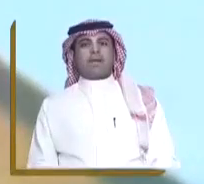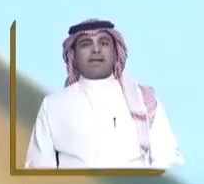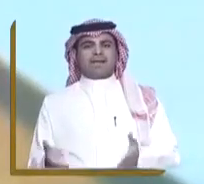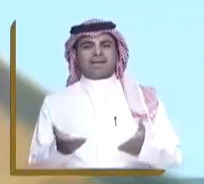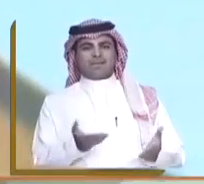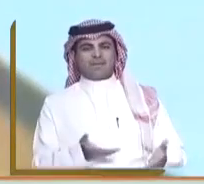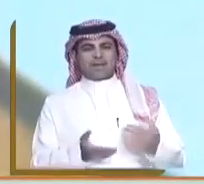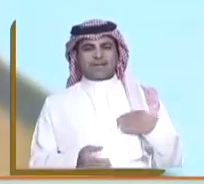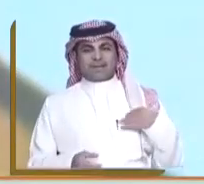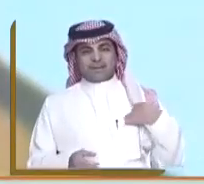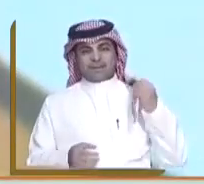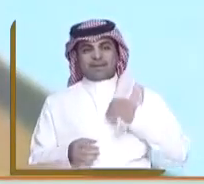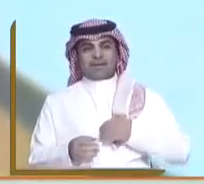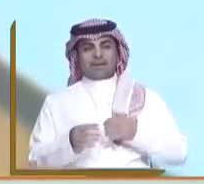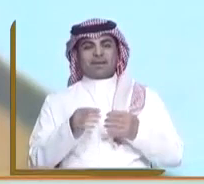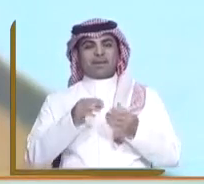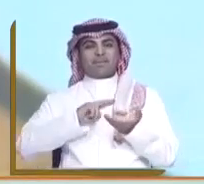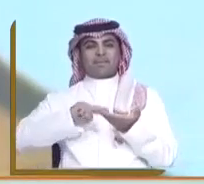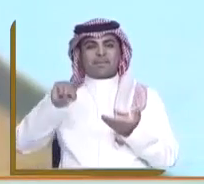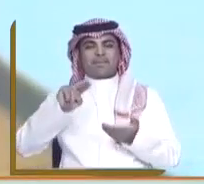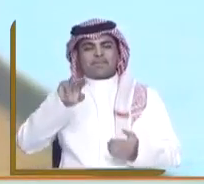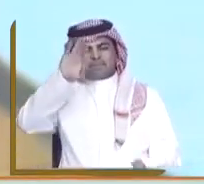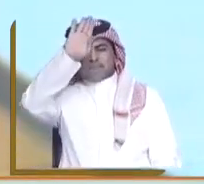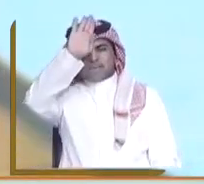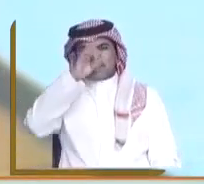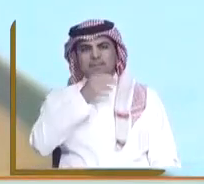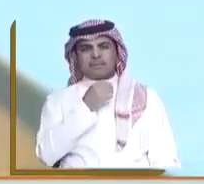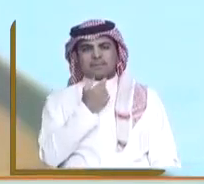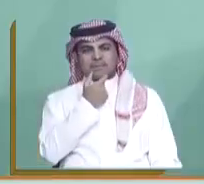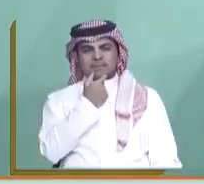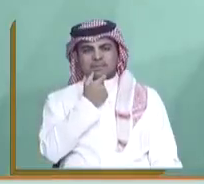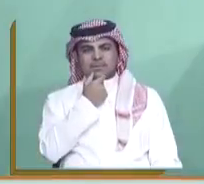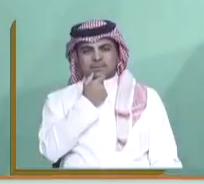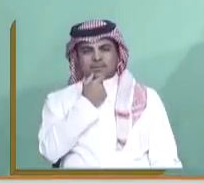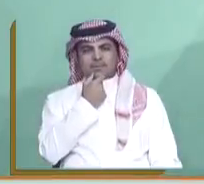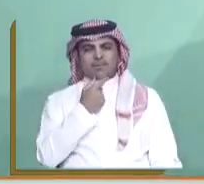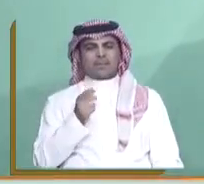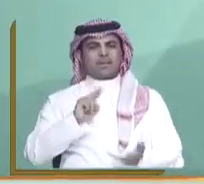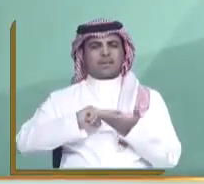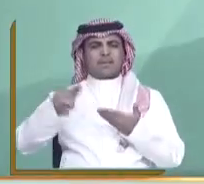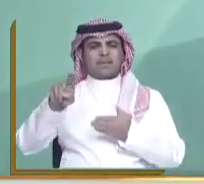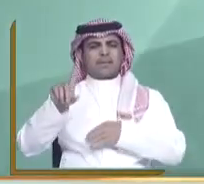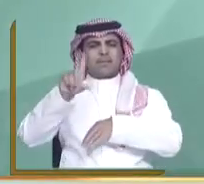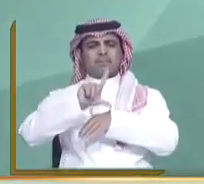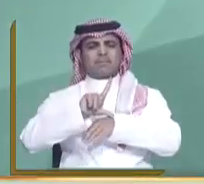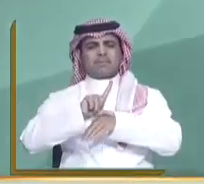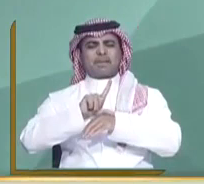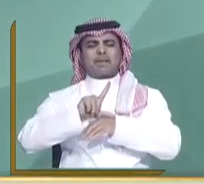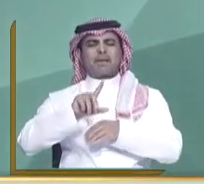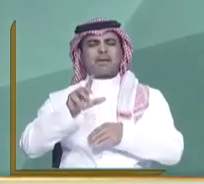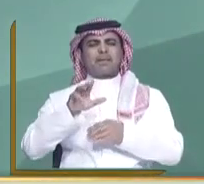اهلا بكم بعث خادم الحرمين الشريفين الملك سلمان بن عبد العزيز ال سعود رساله